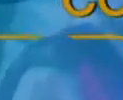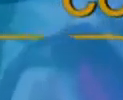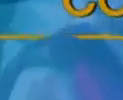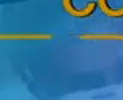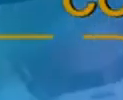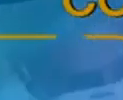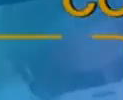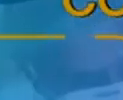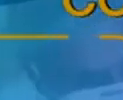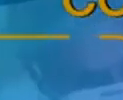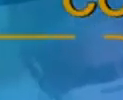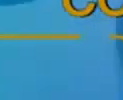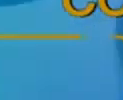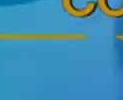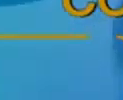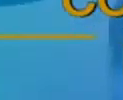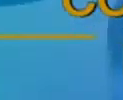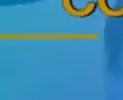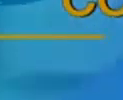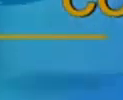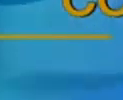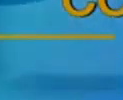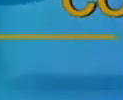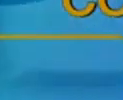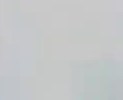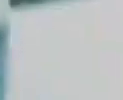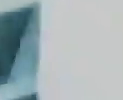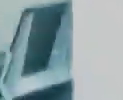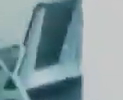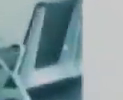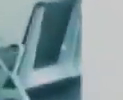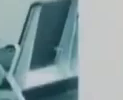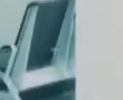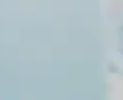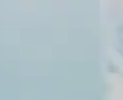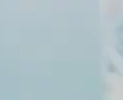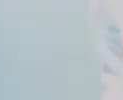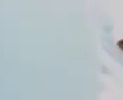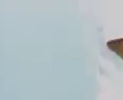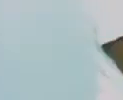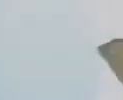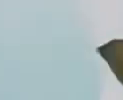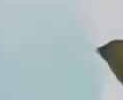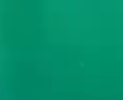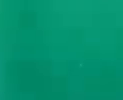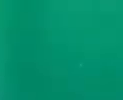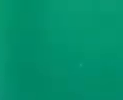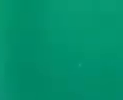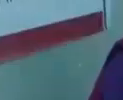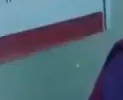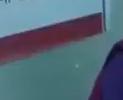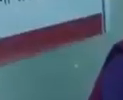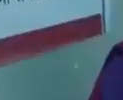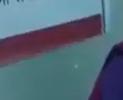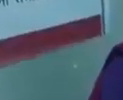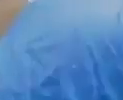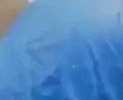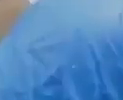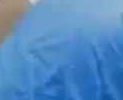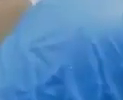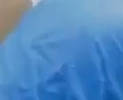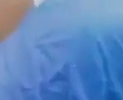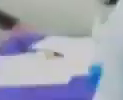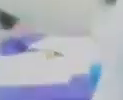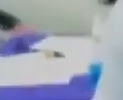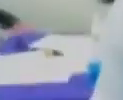With the world's largest COVID vaccination drive, India is leading the way. As the vaccine